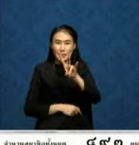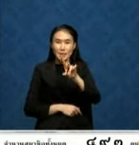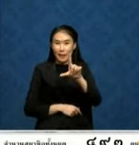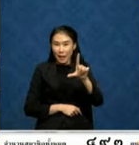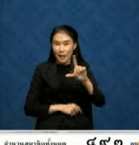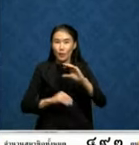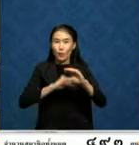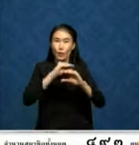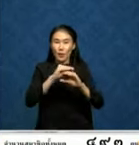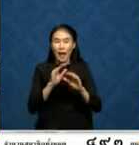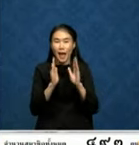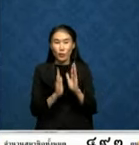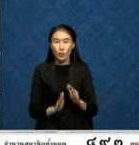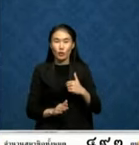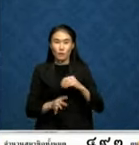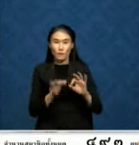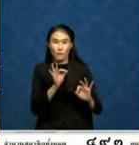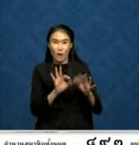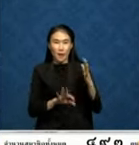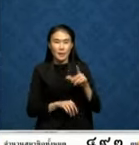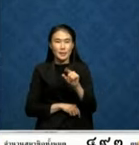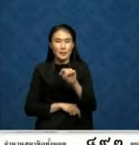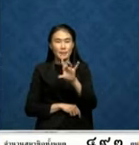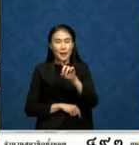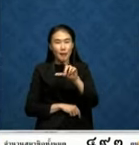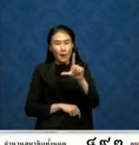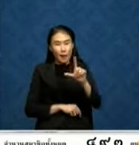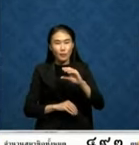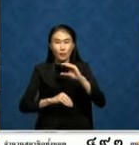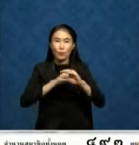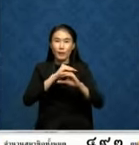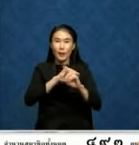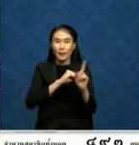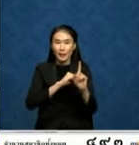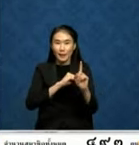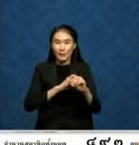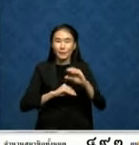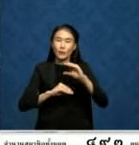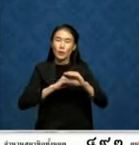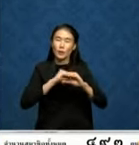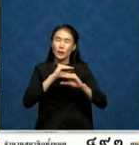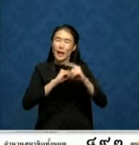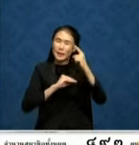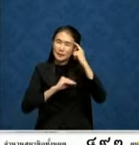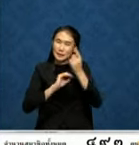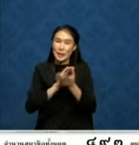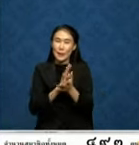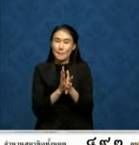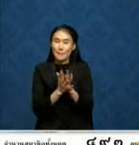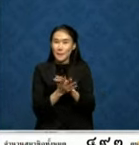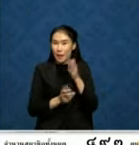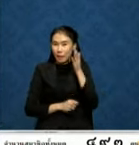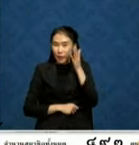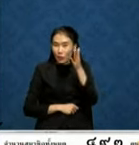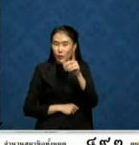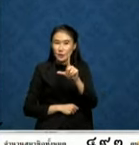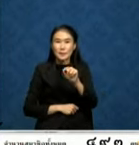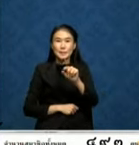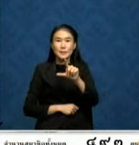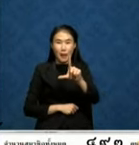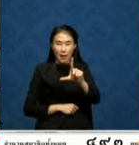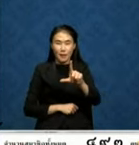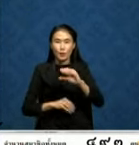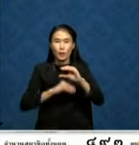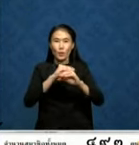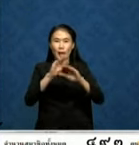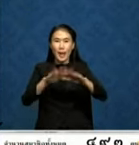การคนบันดาลไฟนะครับ28ล้านโครงการนะครับเริ่มเปลี่ยนอนาคตนะครับ20ล้านแล้วก็โครง